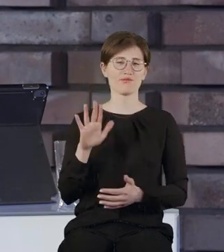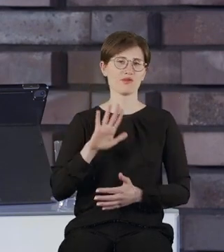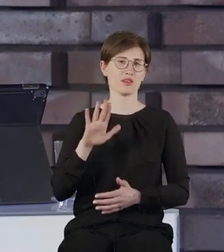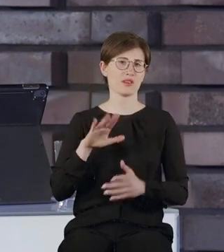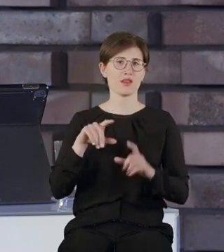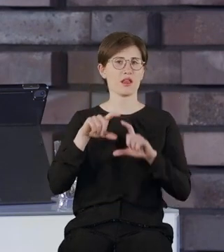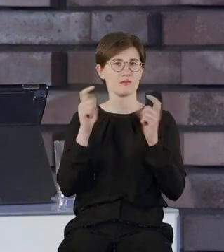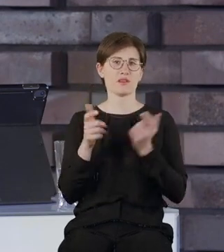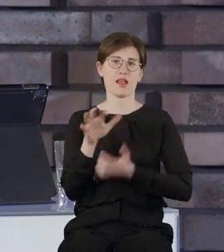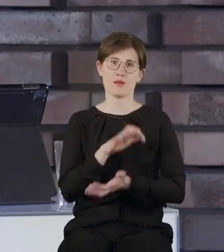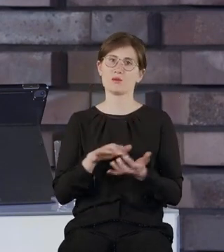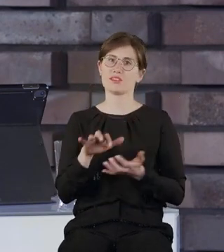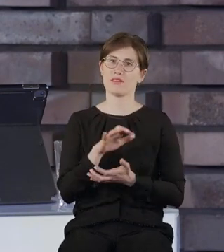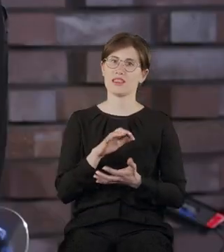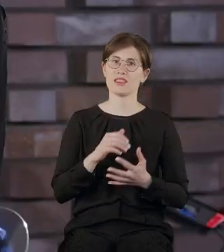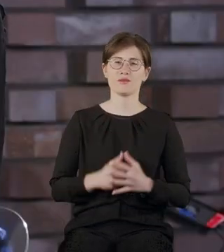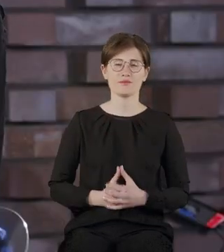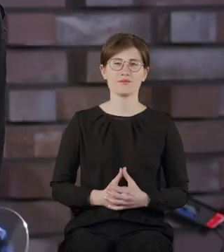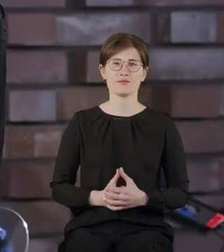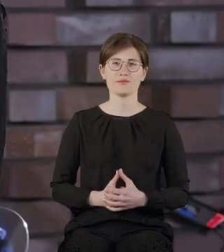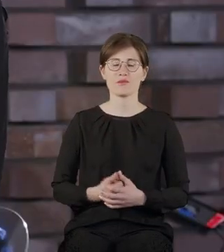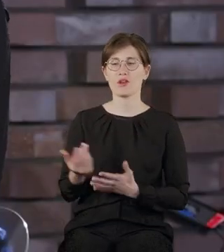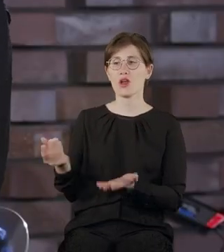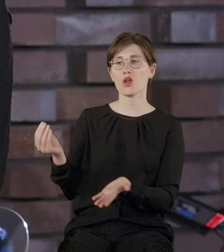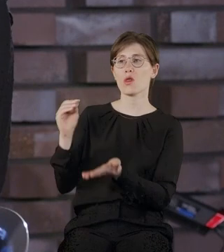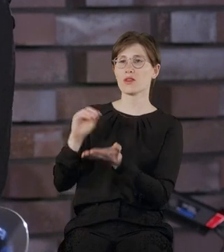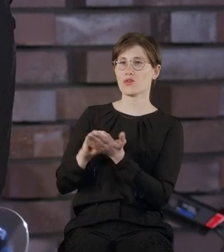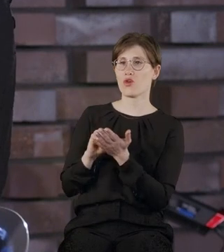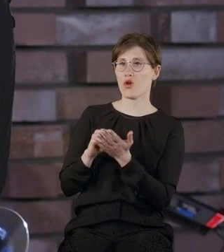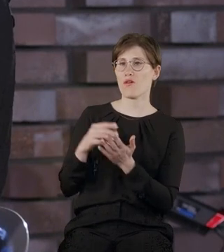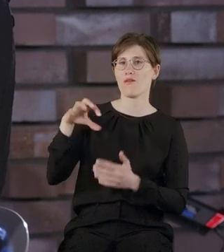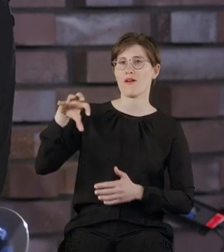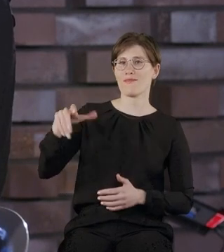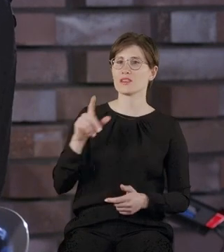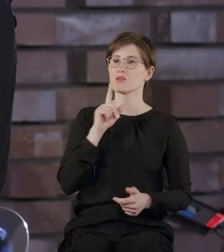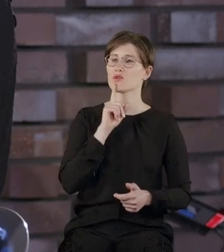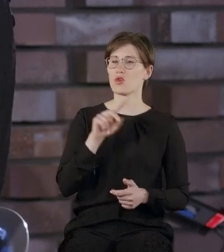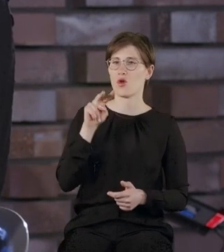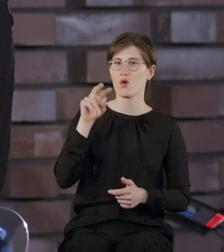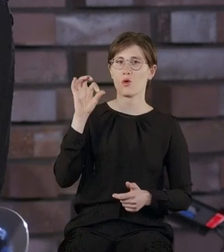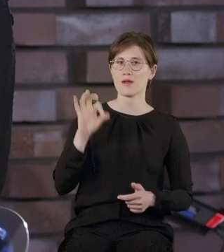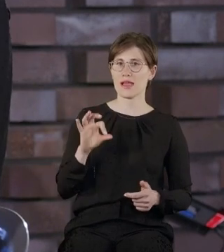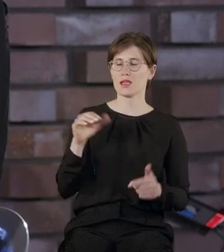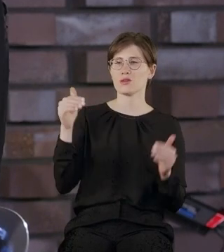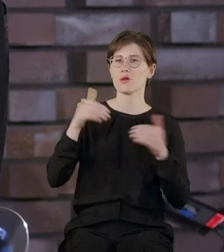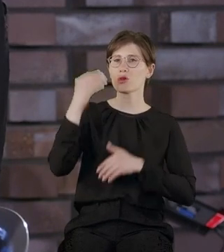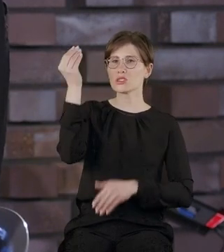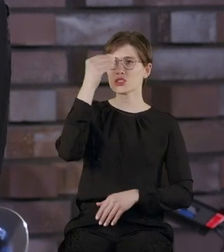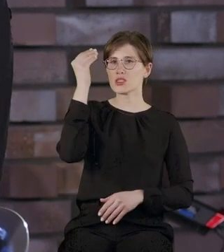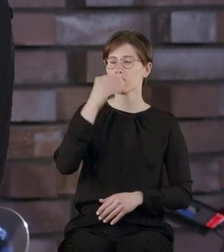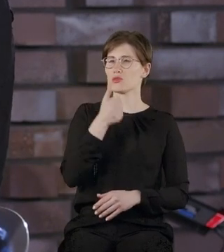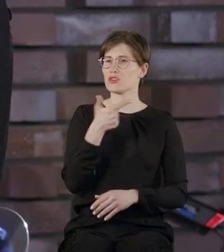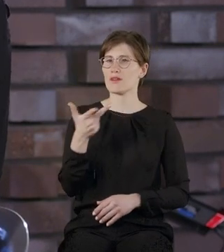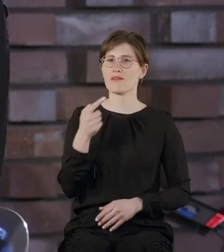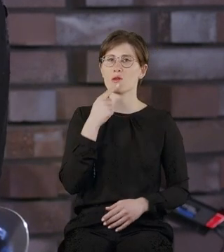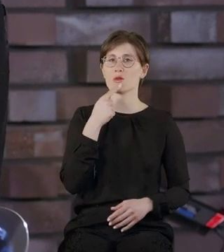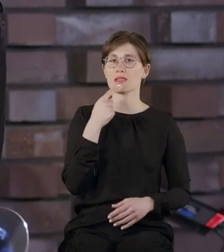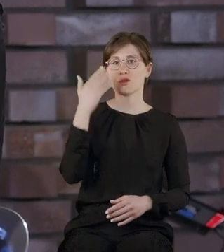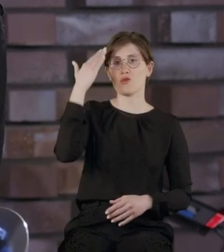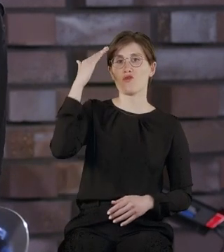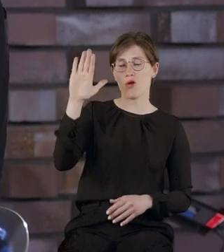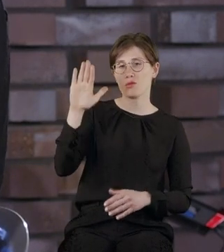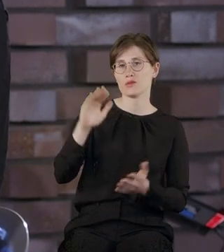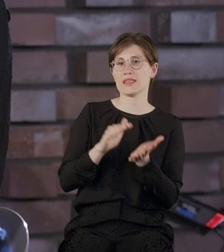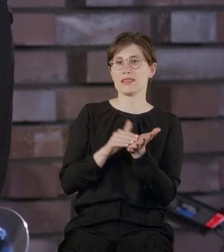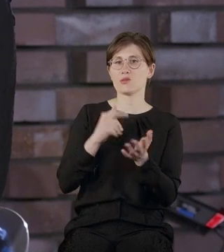ale i również światowej. Dodatkowo na Wydziale Teologicznym Uniwersytetu Śląskiego możecie nauczyć się wielu języków obcych, takich